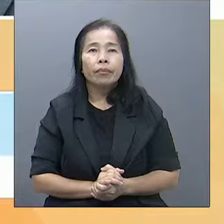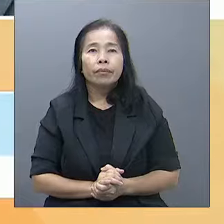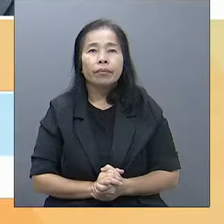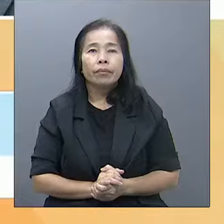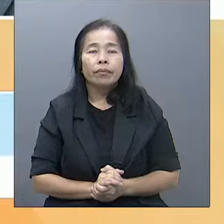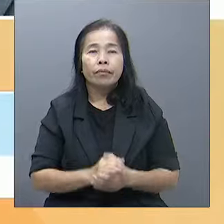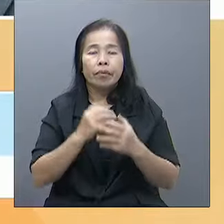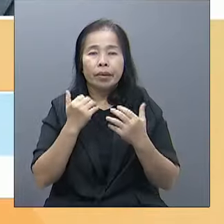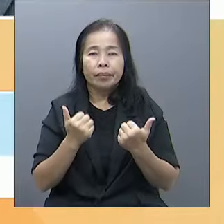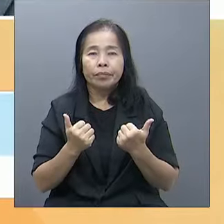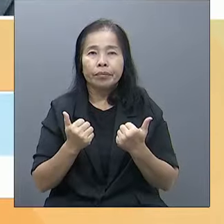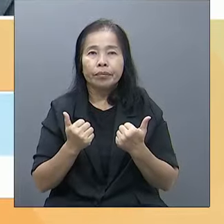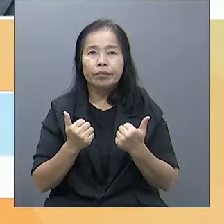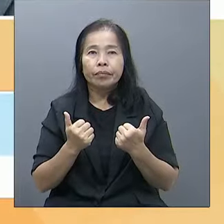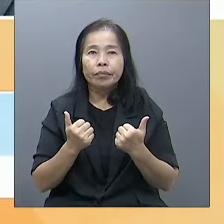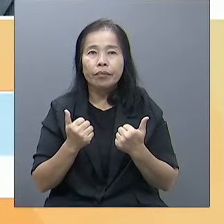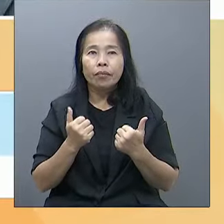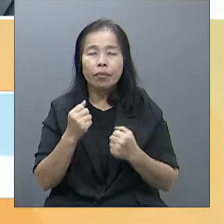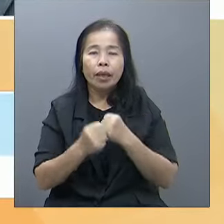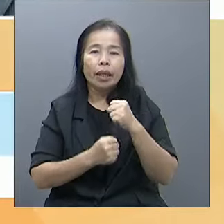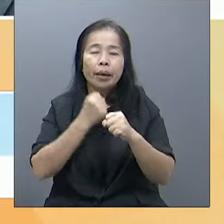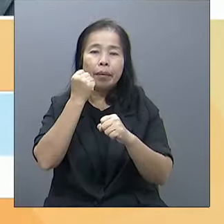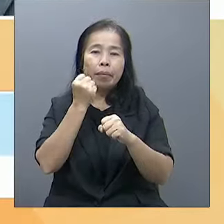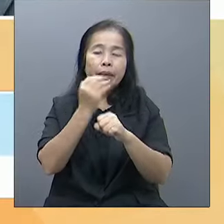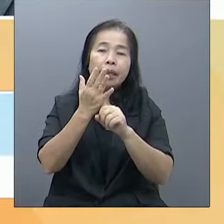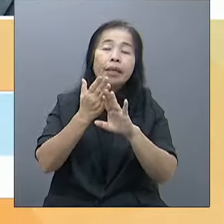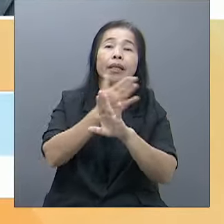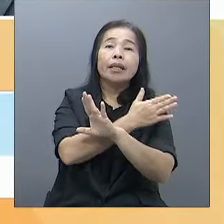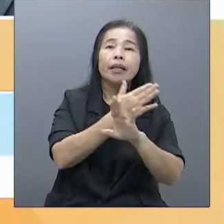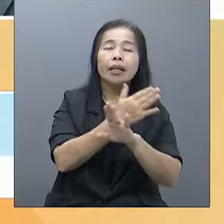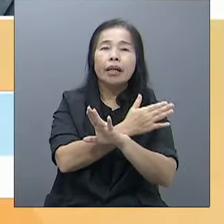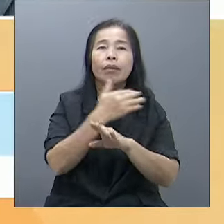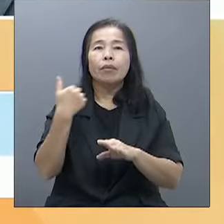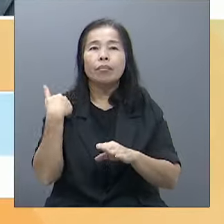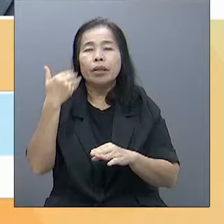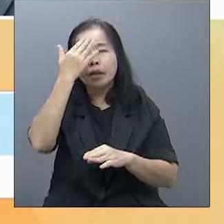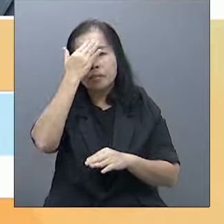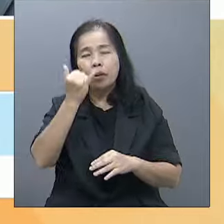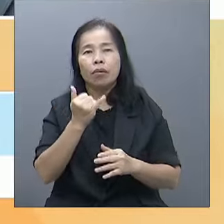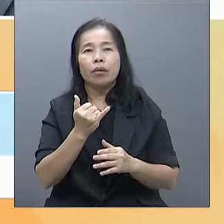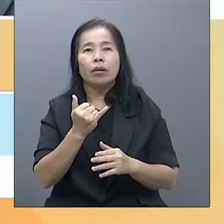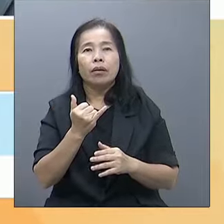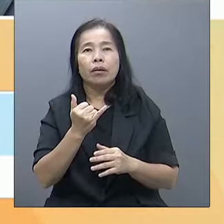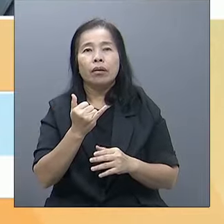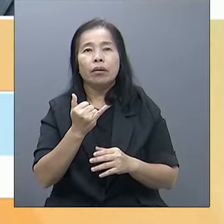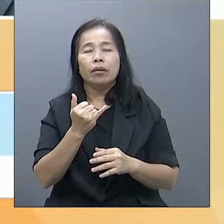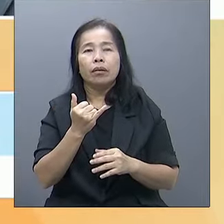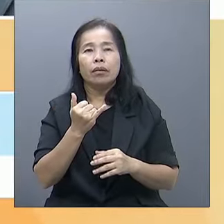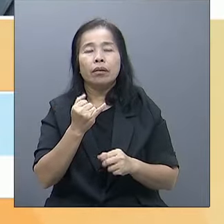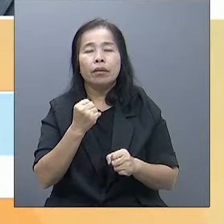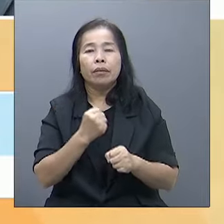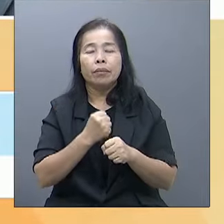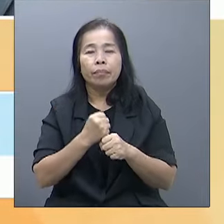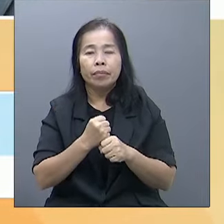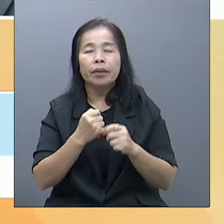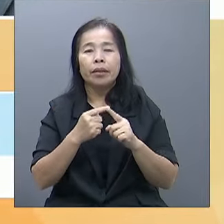ปี20ปีที่แล้วเนี่ยมันก็อาจจะทำไม่ได้เลยนะครับเพราะมันจะโดนสตง.เนา ะ